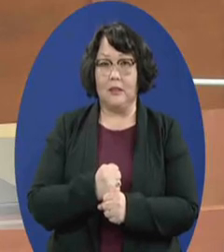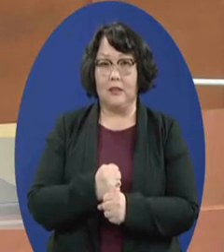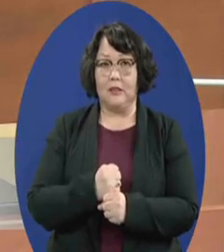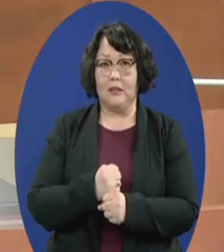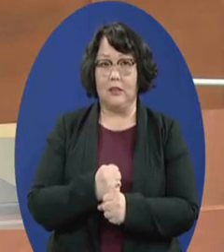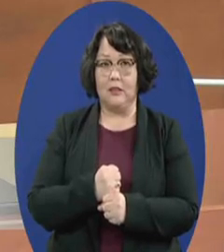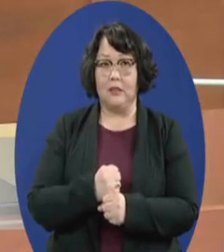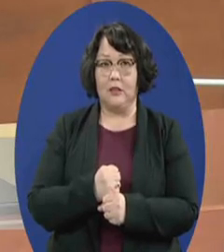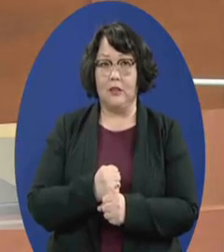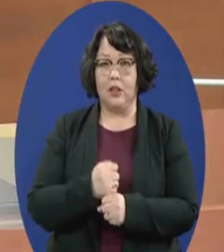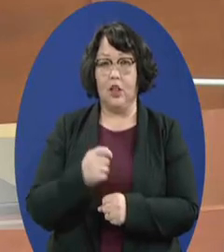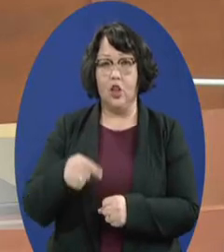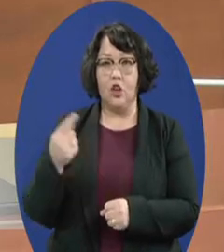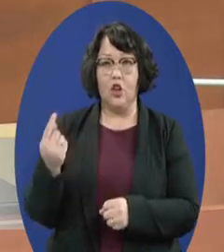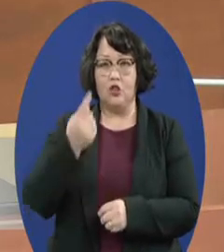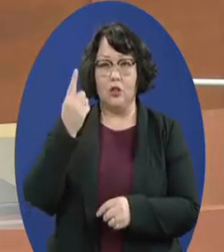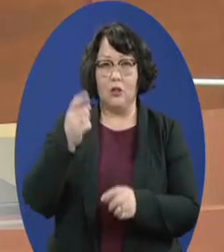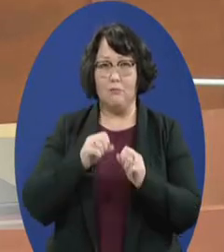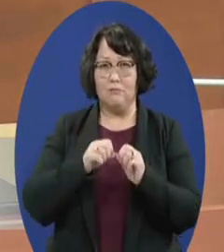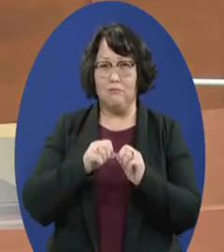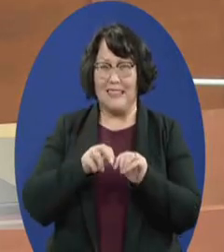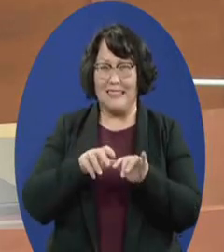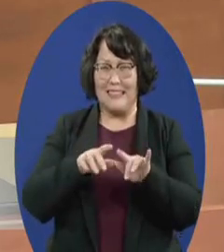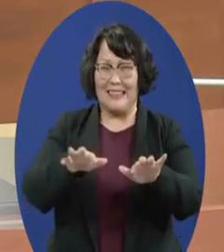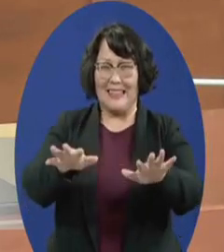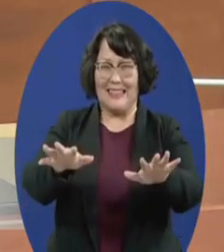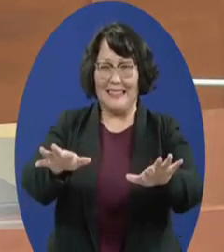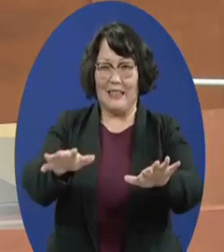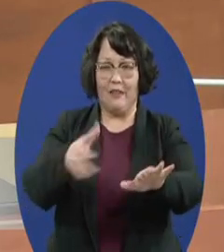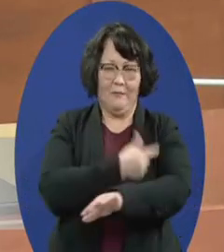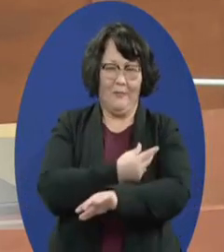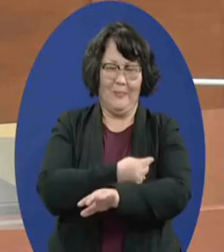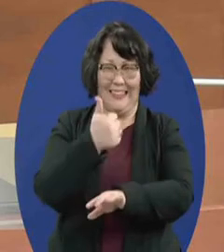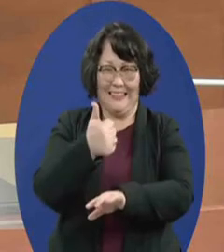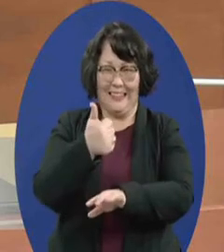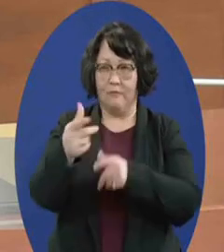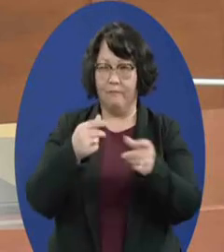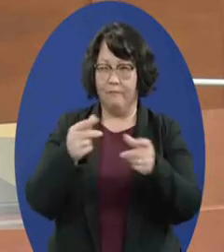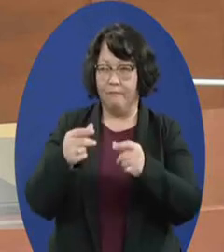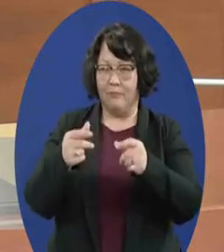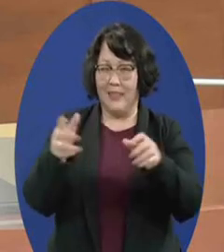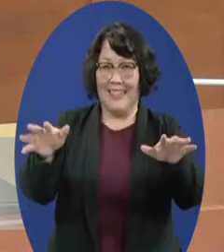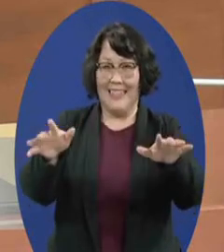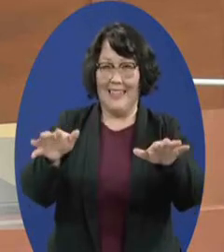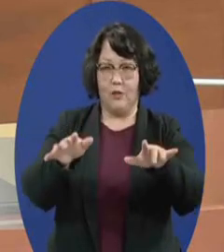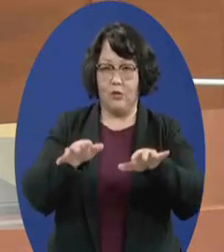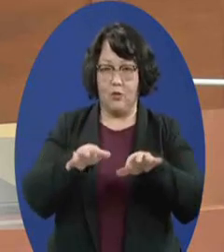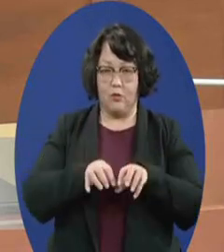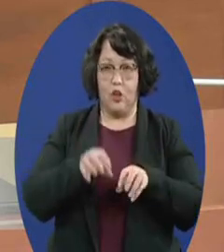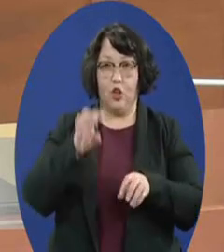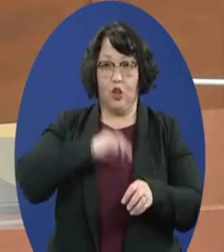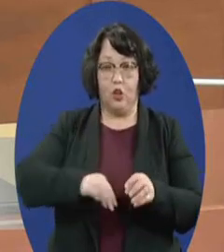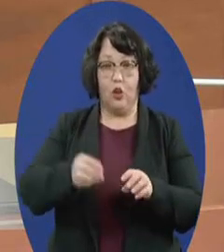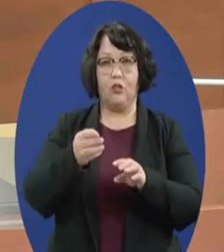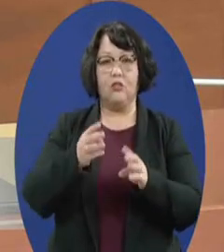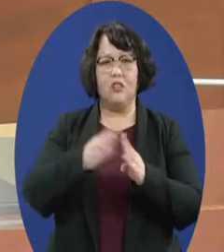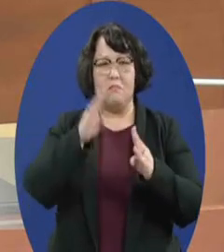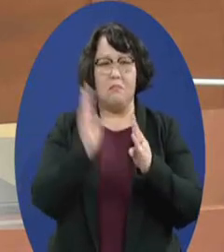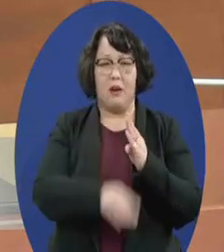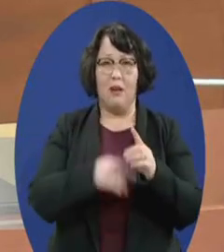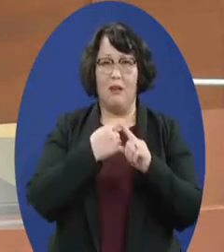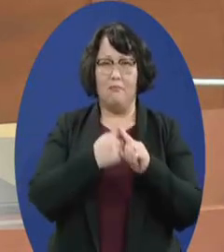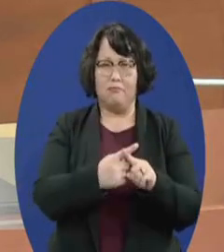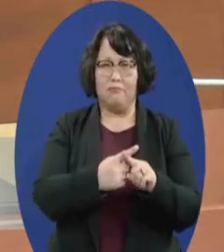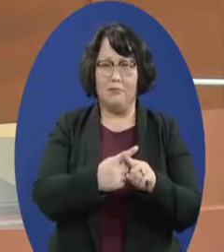дараах энэ өндөр тархалт огтох юм маань бол буурна. Тийм учраас энэ хөл хорио тогтоож байж энэ тархалтын эрчмийг сааруулж сар